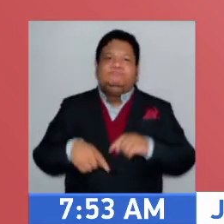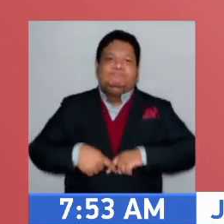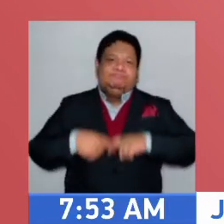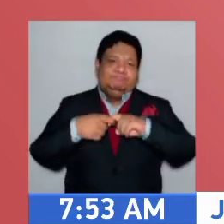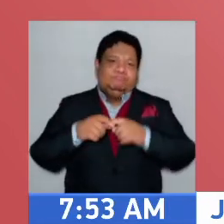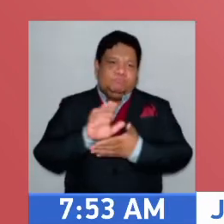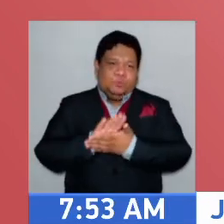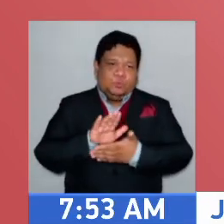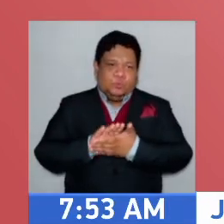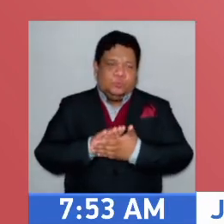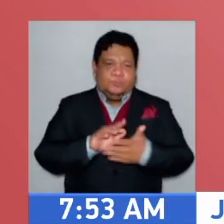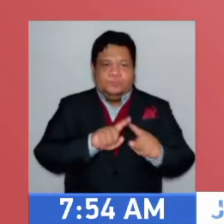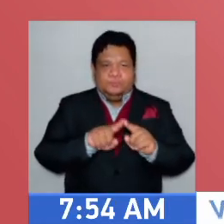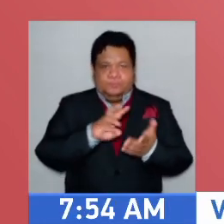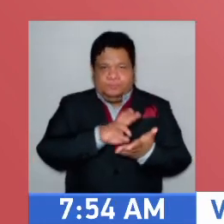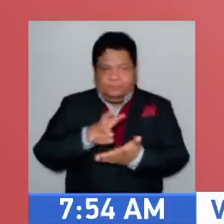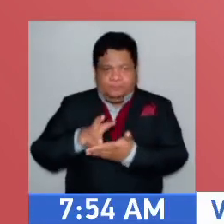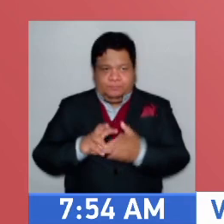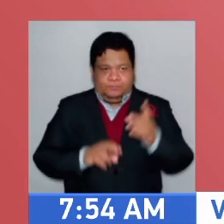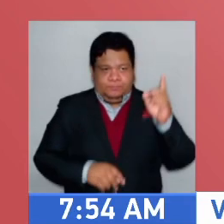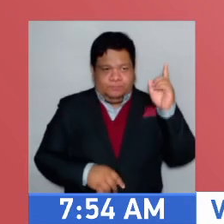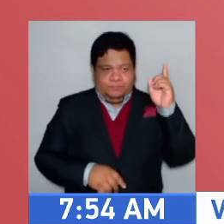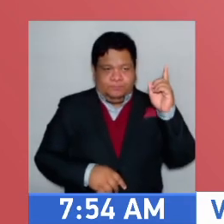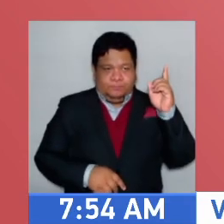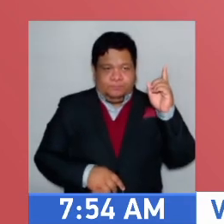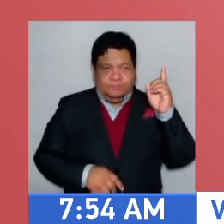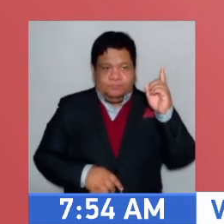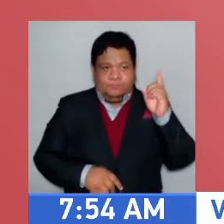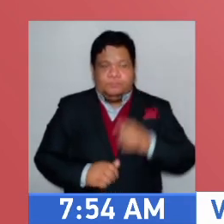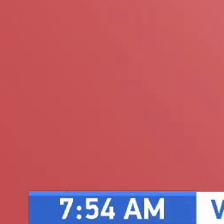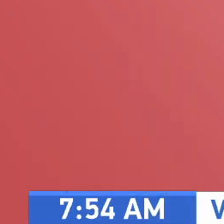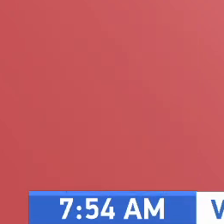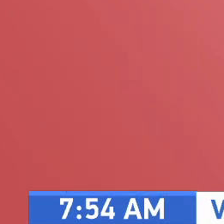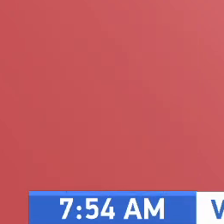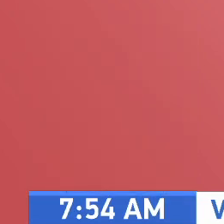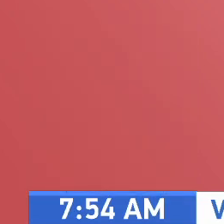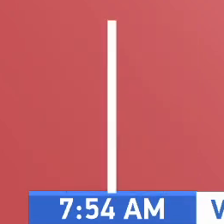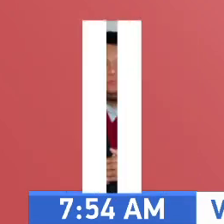Province, Digan City at sa buong Ilocos Sur Province.